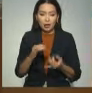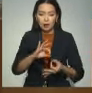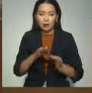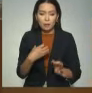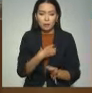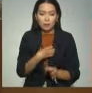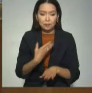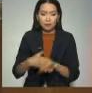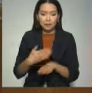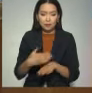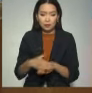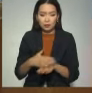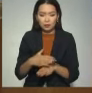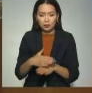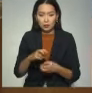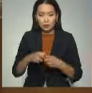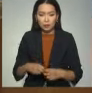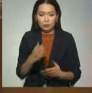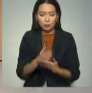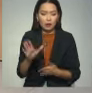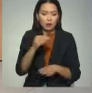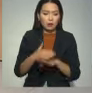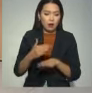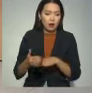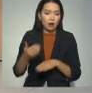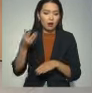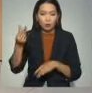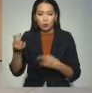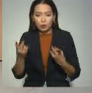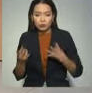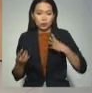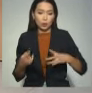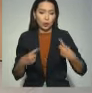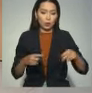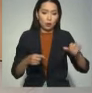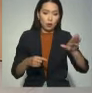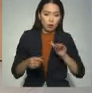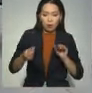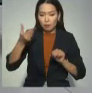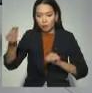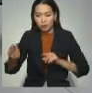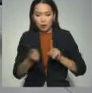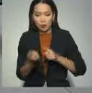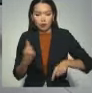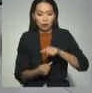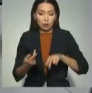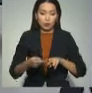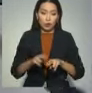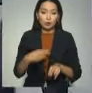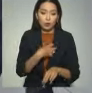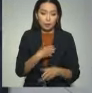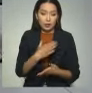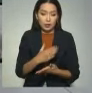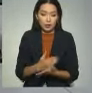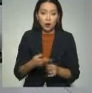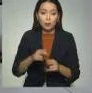мәселелердің бірі несие екенін атап өтті. Халық бір несиені жабу үшін екіншісін алуға мәжбүр болып отыр деді. Бұл алаңдатарлық жағдай екенін айтты. Сондықтан кепілсіз